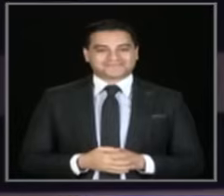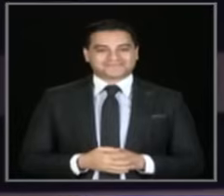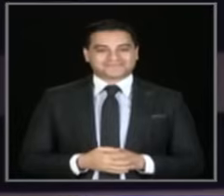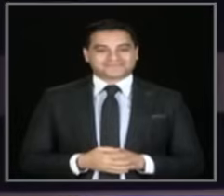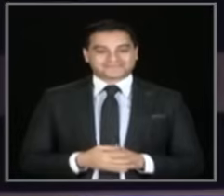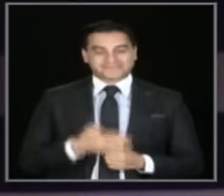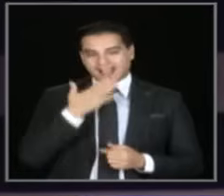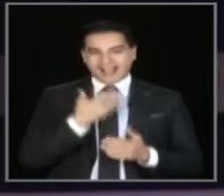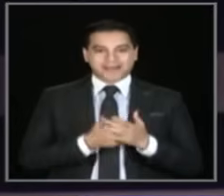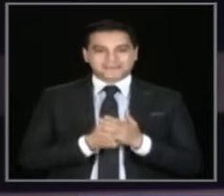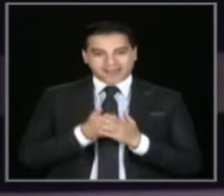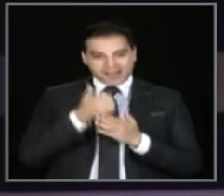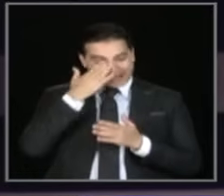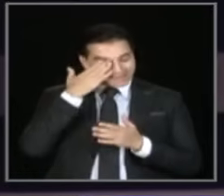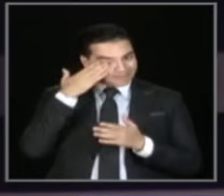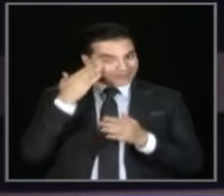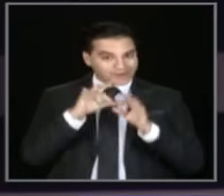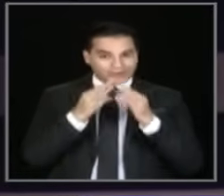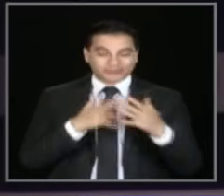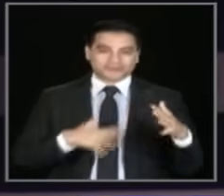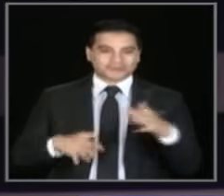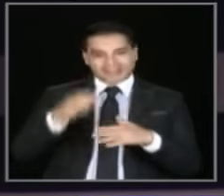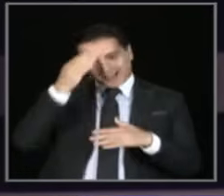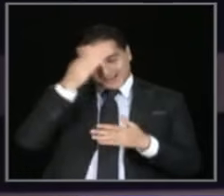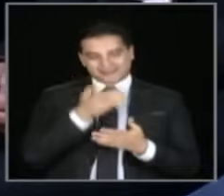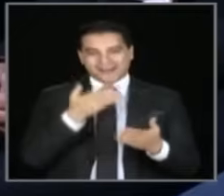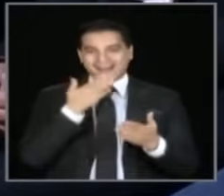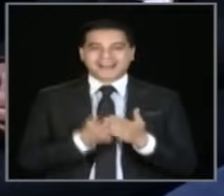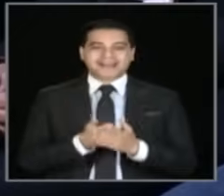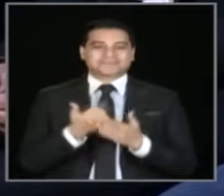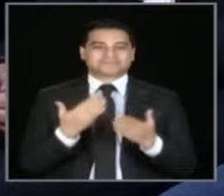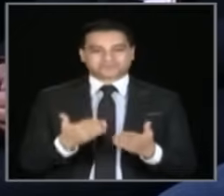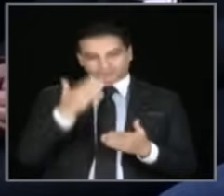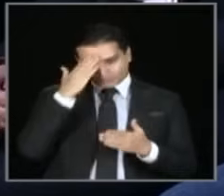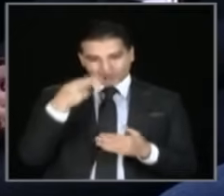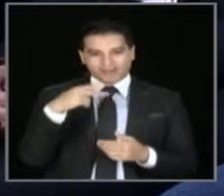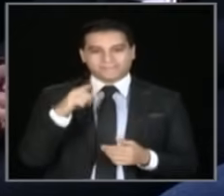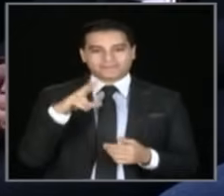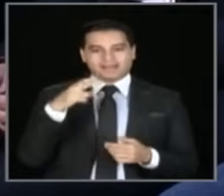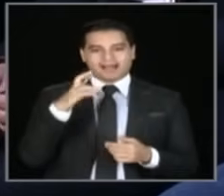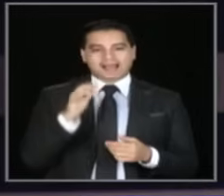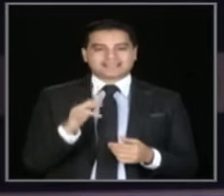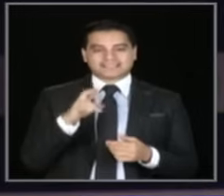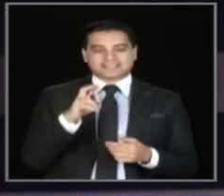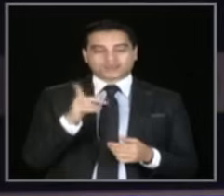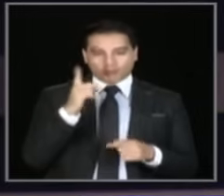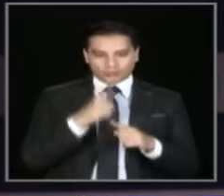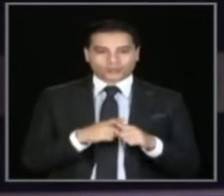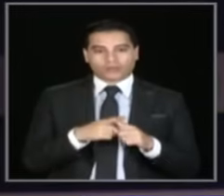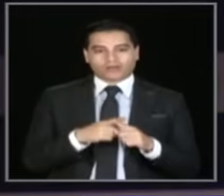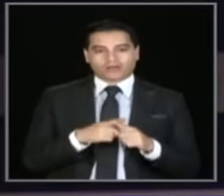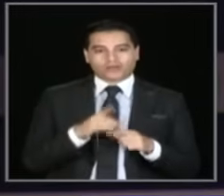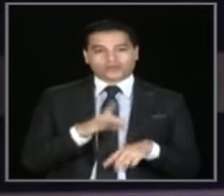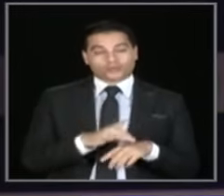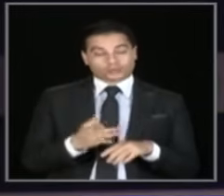ما أجمل عيلة العبقر فعلا، ما أجملها. شكرا يا عبد العزيز. وطبعا بص يا